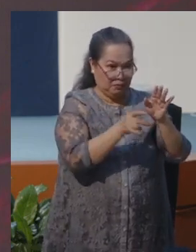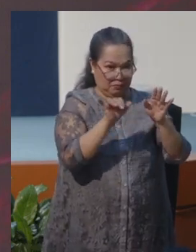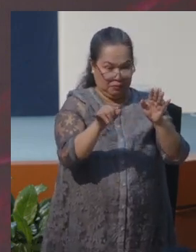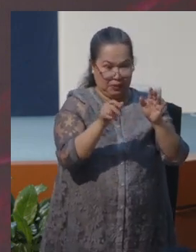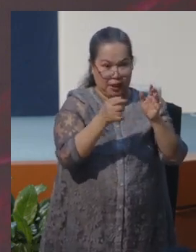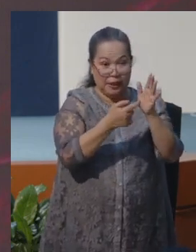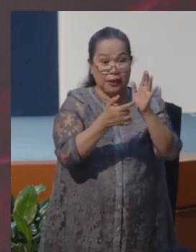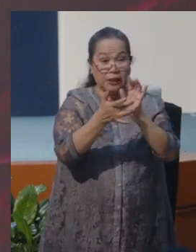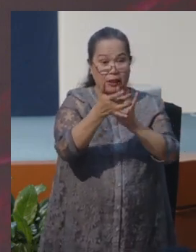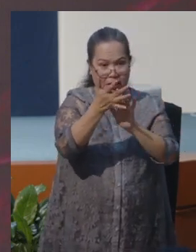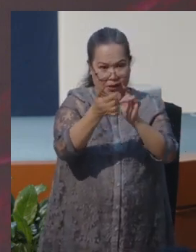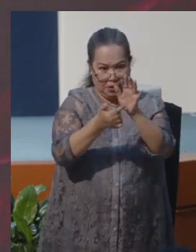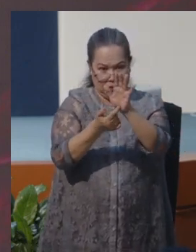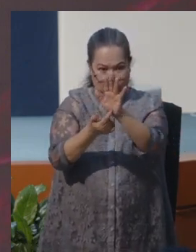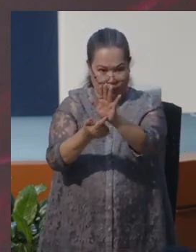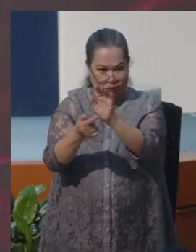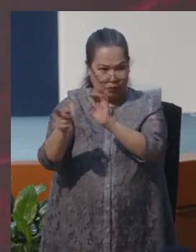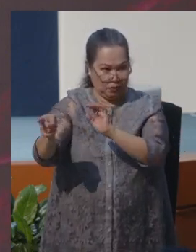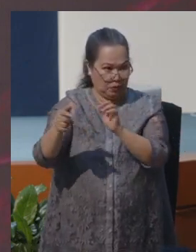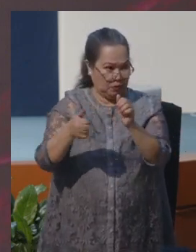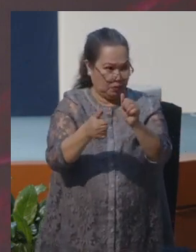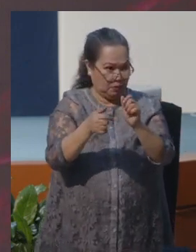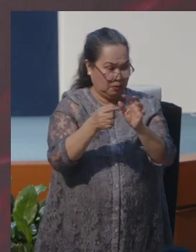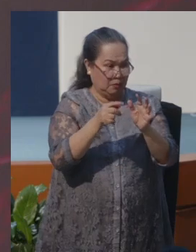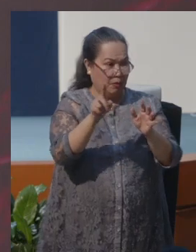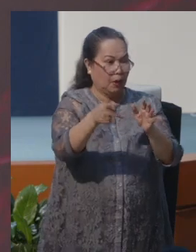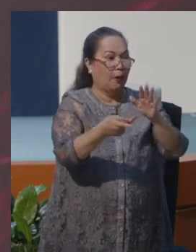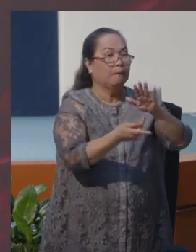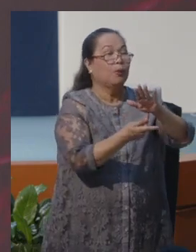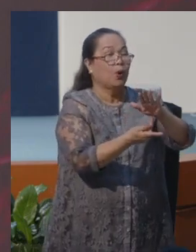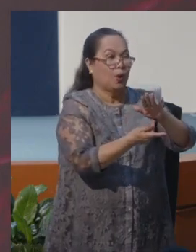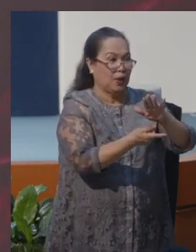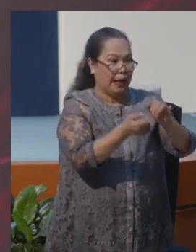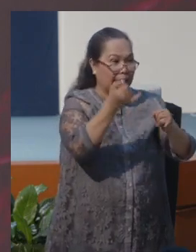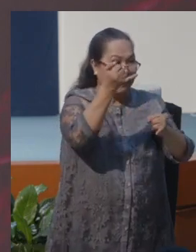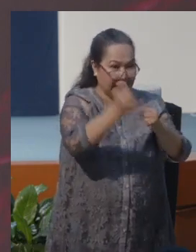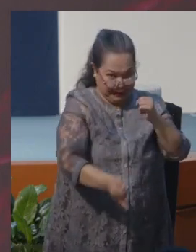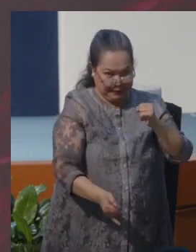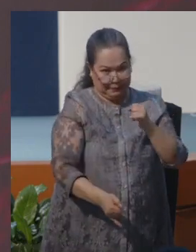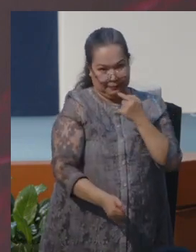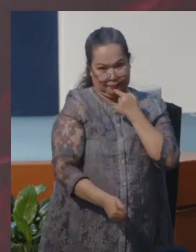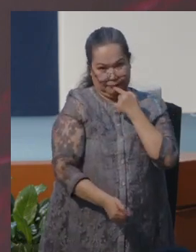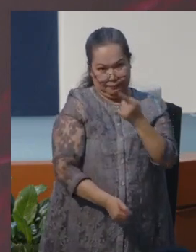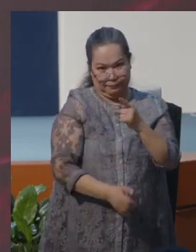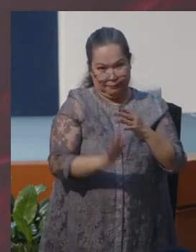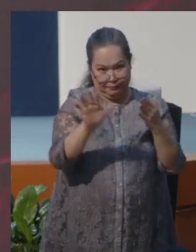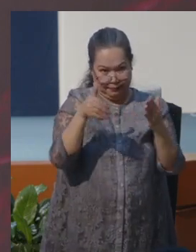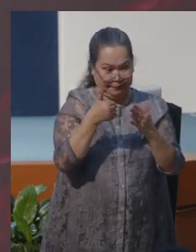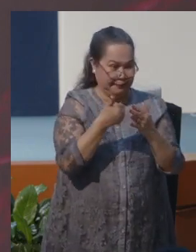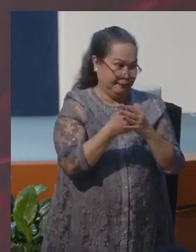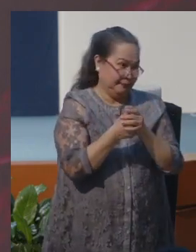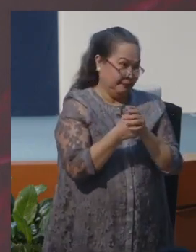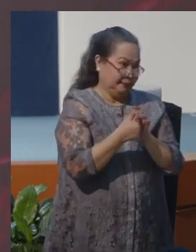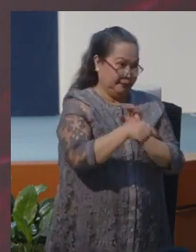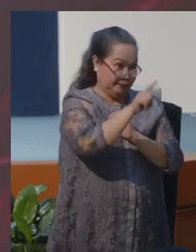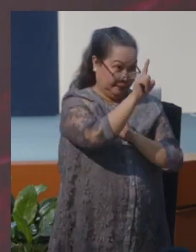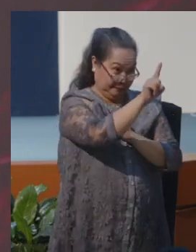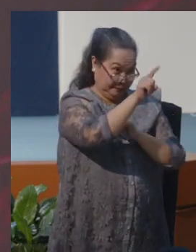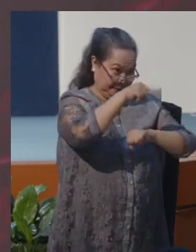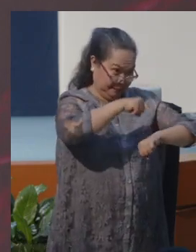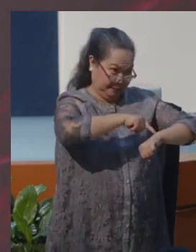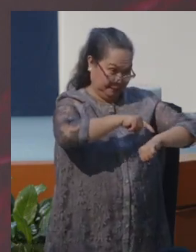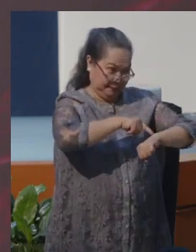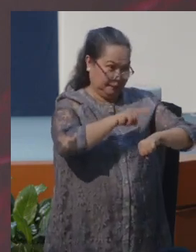Nagpakita kay Jesus sa ibang mga apostol, nagpakita din kay Pablo. Siya ang huli, sabi niya, last of all, as to one untimely